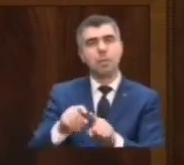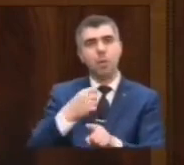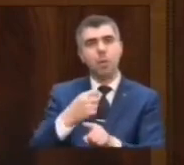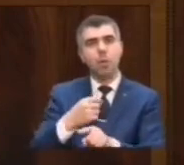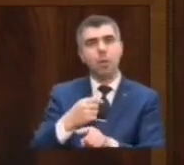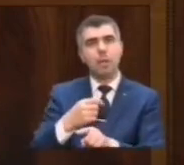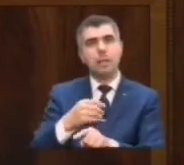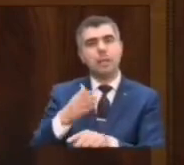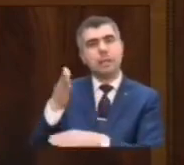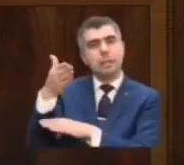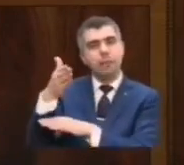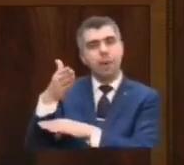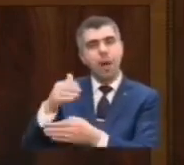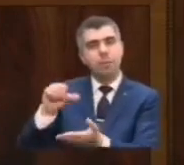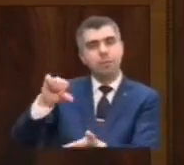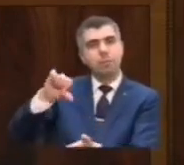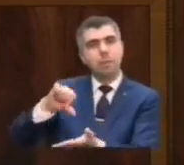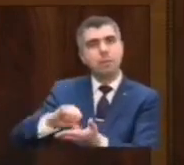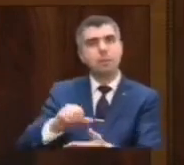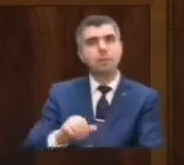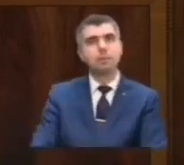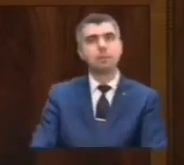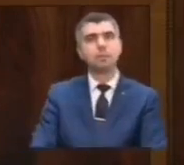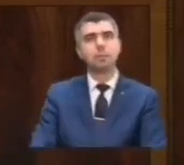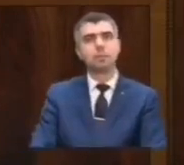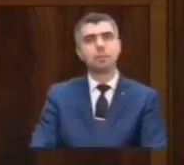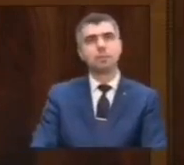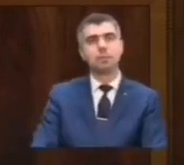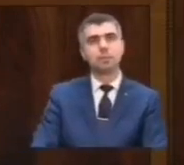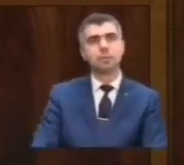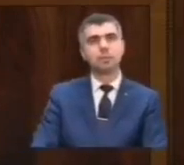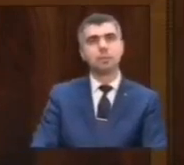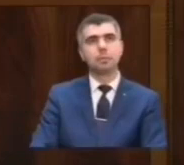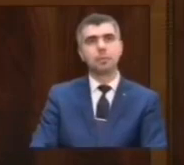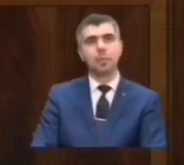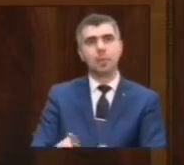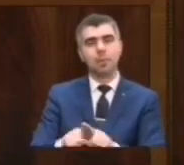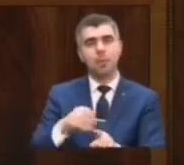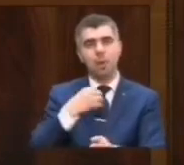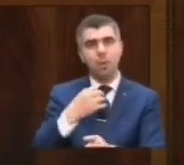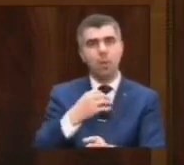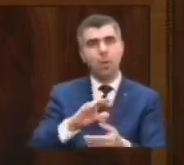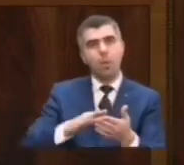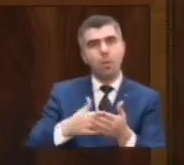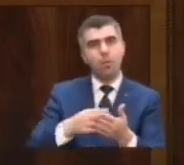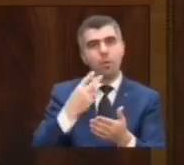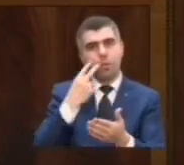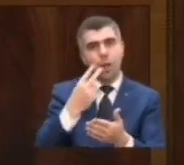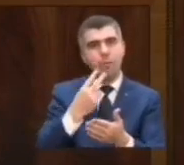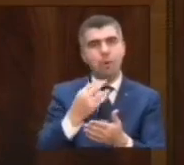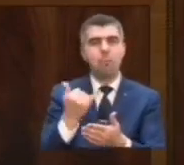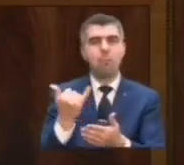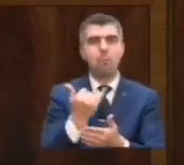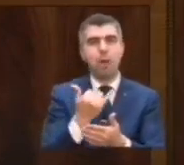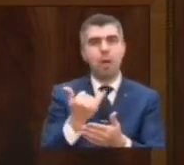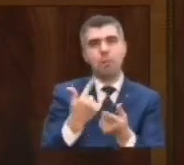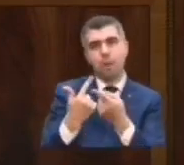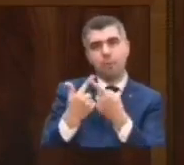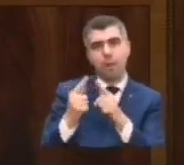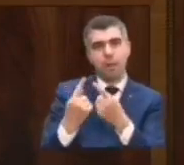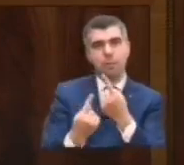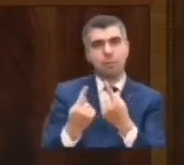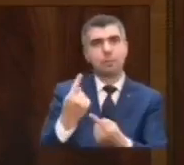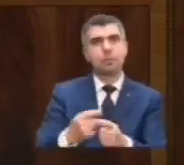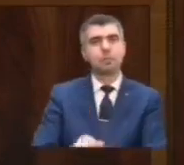وما أدراك ما السفارة أيها الإخوان؟ اللي مواطن وعنده الوطنية في الدم ديالو راه شعر بهذا الشيء، واللي عنده زي النقص الله